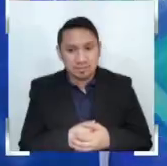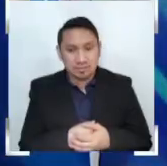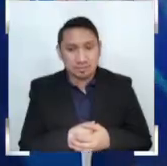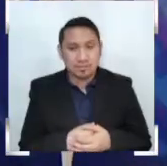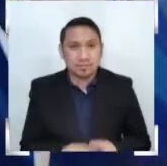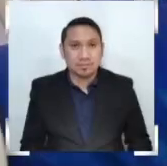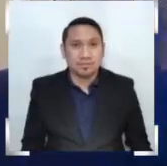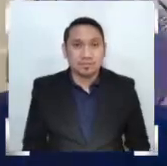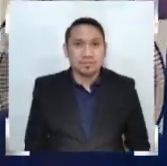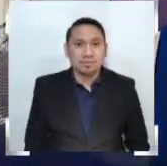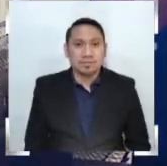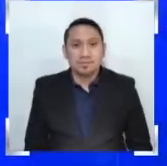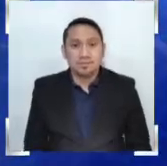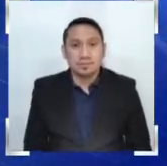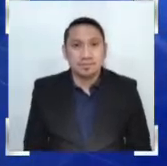inyong saksi.